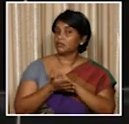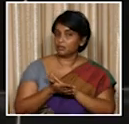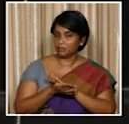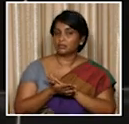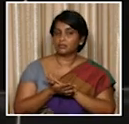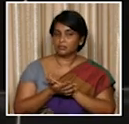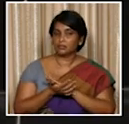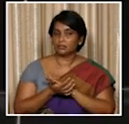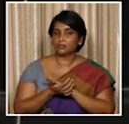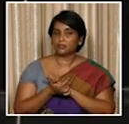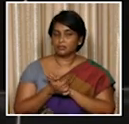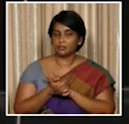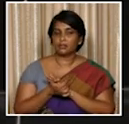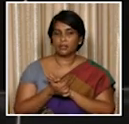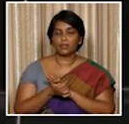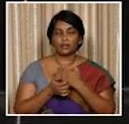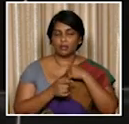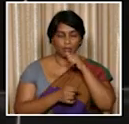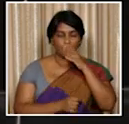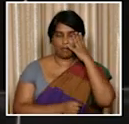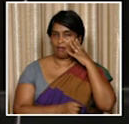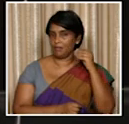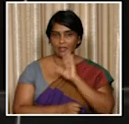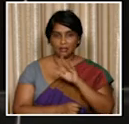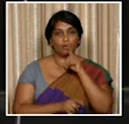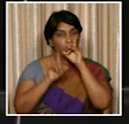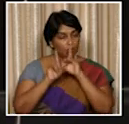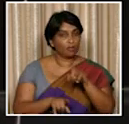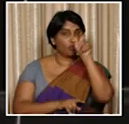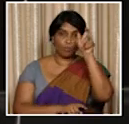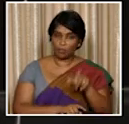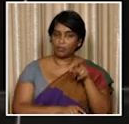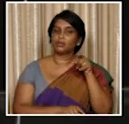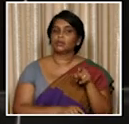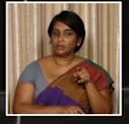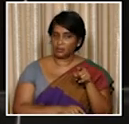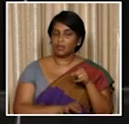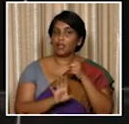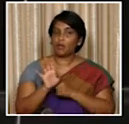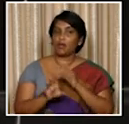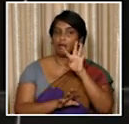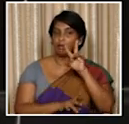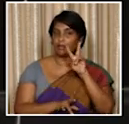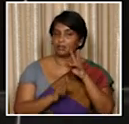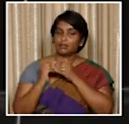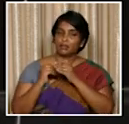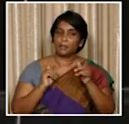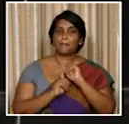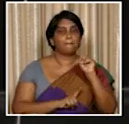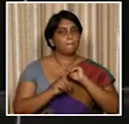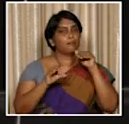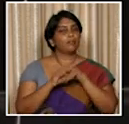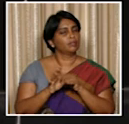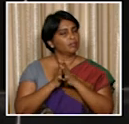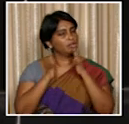உதவிய அந்த விடயங்களை மறக்க முடியாது. அவ்வாறான ஒருவர் இன்று 42 வருடங்கள் இந்த பாராளுமன்றத்திலே பல பணிகளிலே